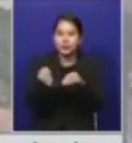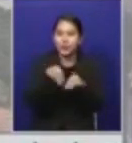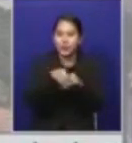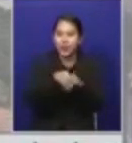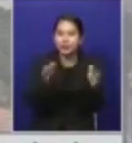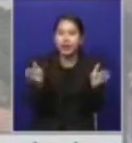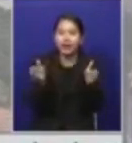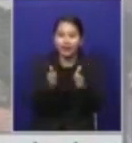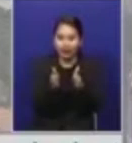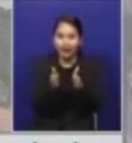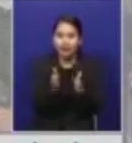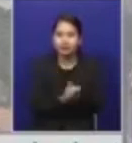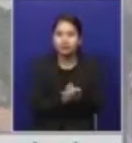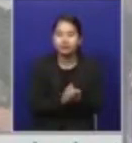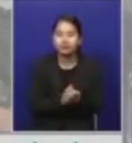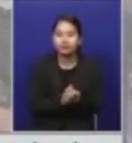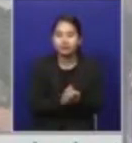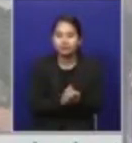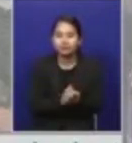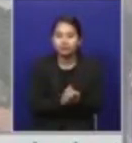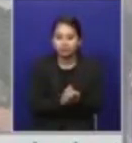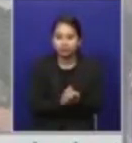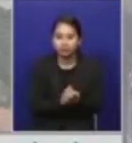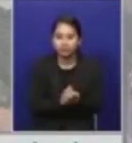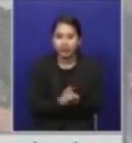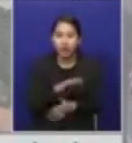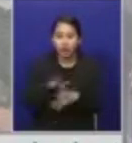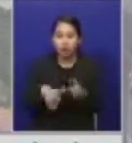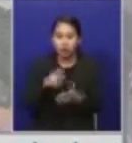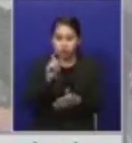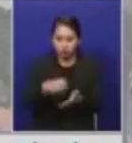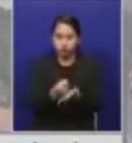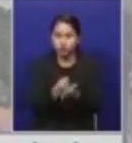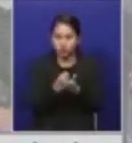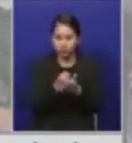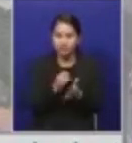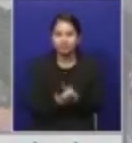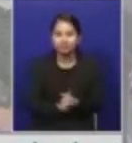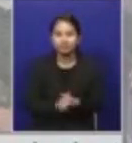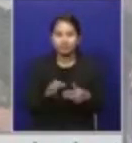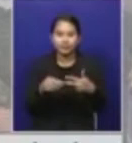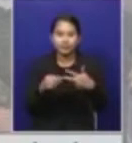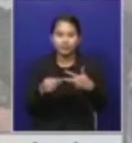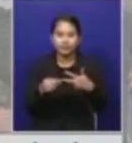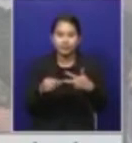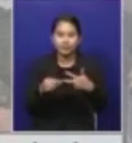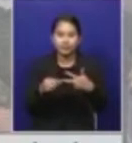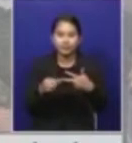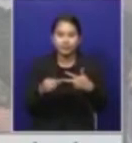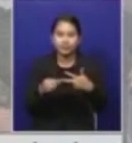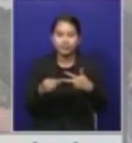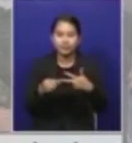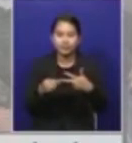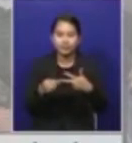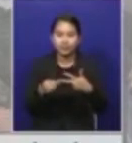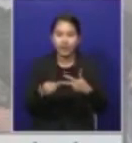นะครับเป็นกลุ่มคนที่มีเปราะบางมากนะครับตรงนี้เนี่ยเราต้องช่วยเหลือนะครับในส่วนที่3นะครับก็จะเป็นเรื่องของ